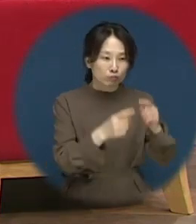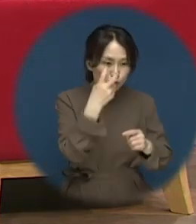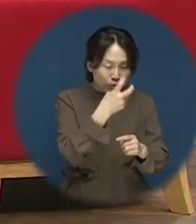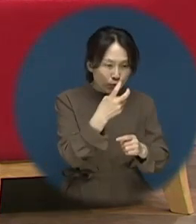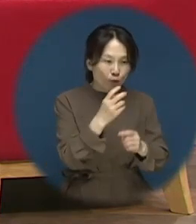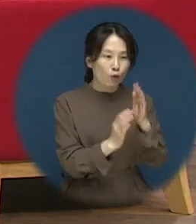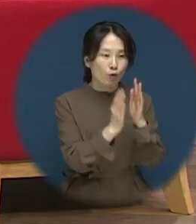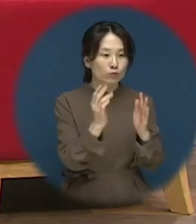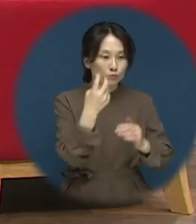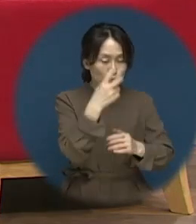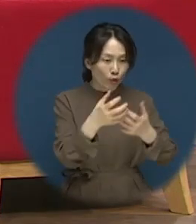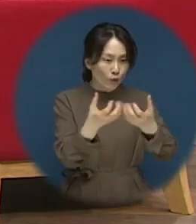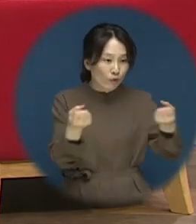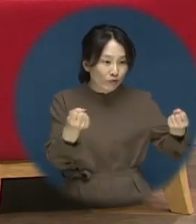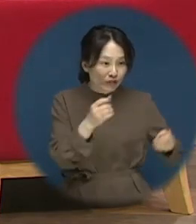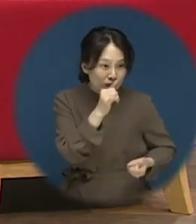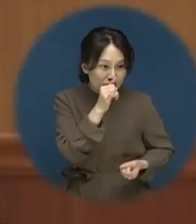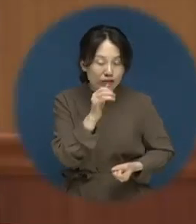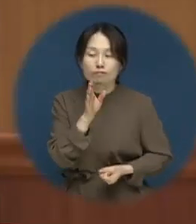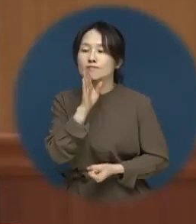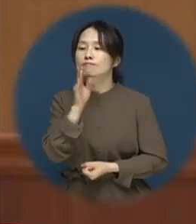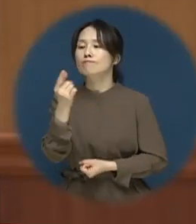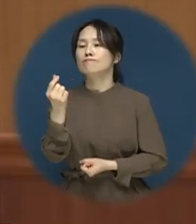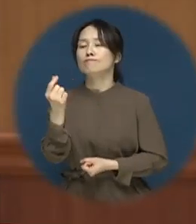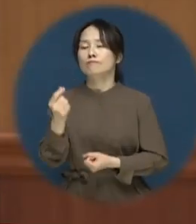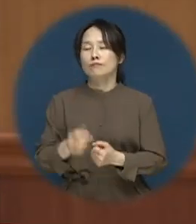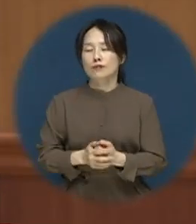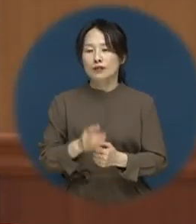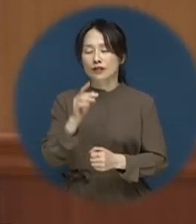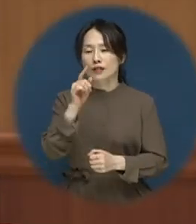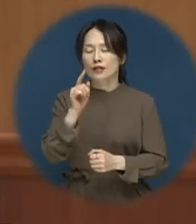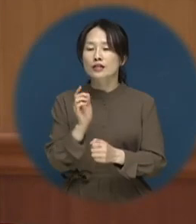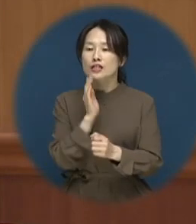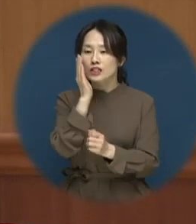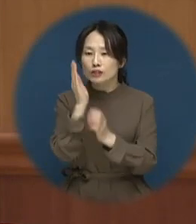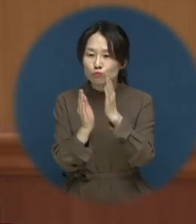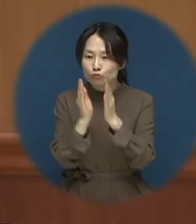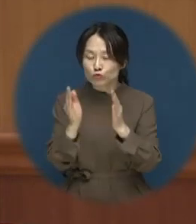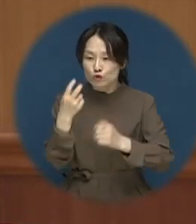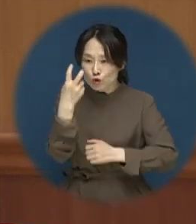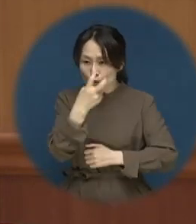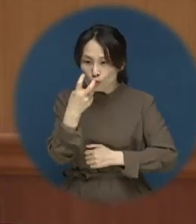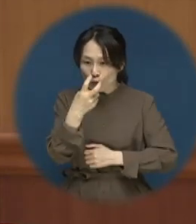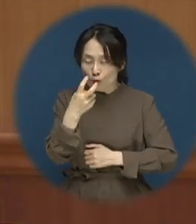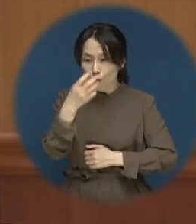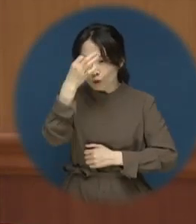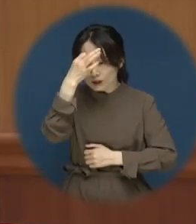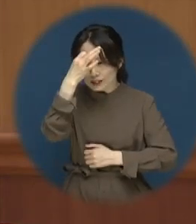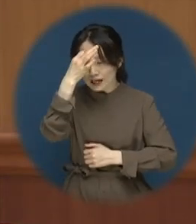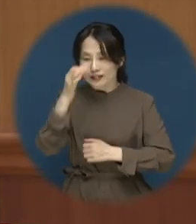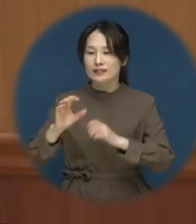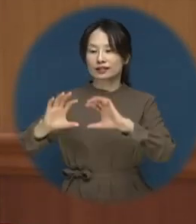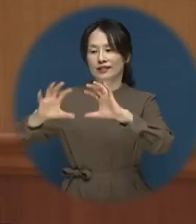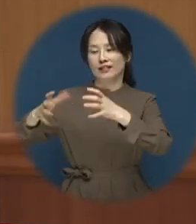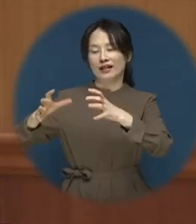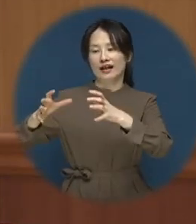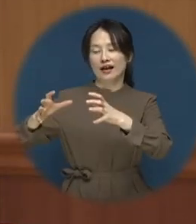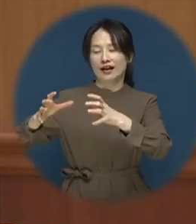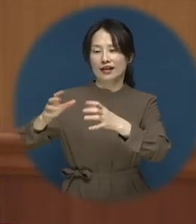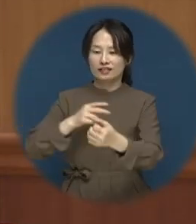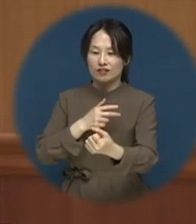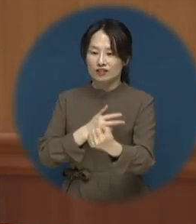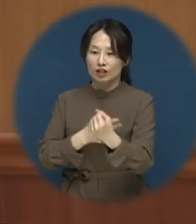식물보호가 따로 있어요? 네. 오. 그 이제 수목보호기사, 식물보호기사는 나라에서 그 하는